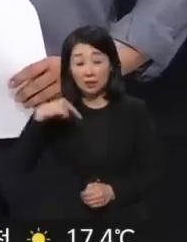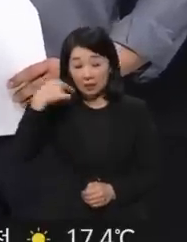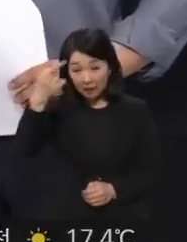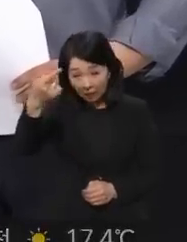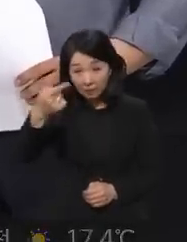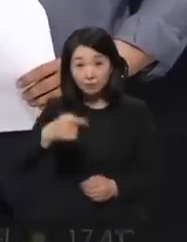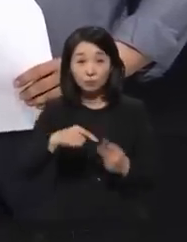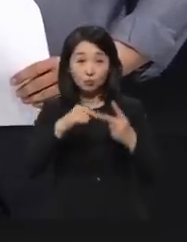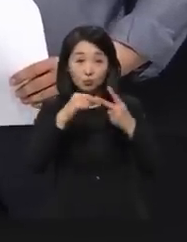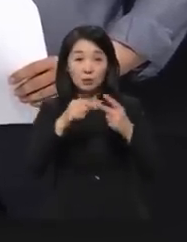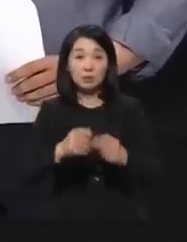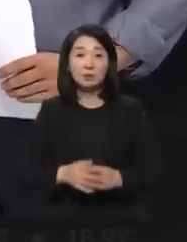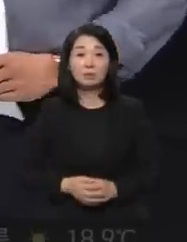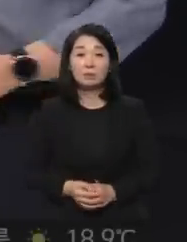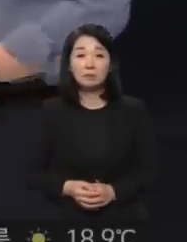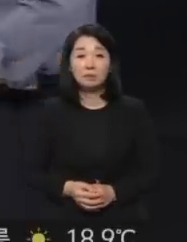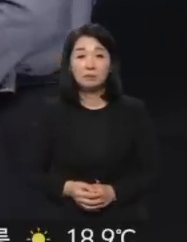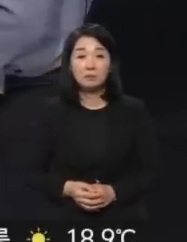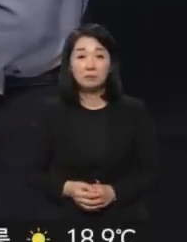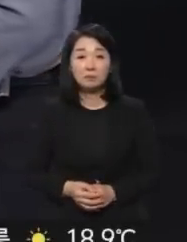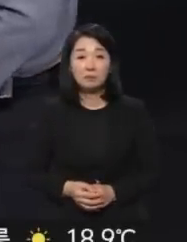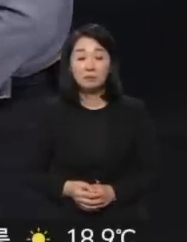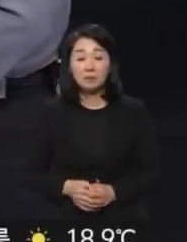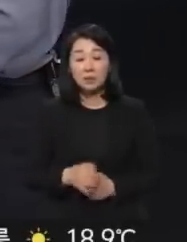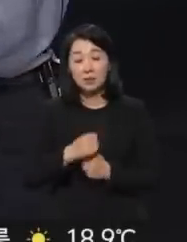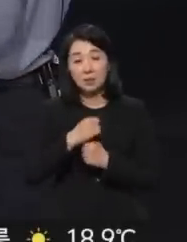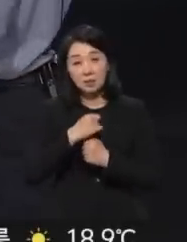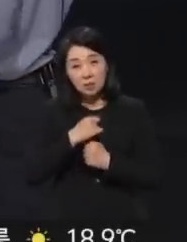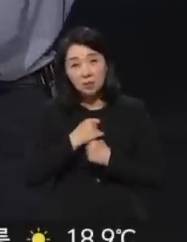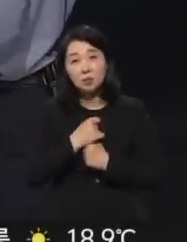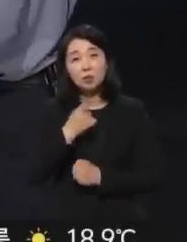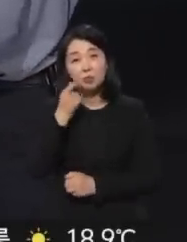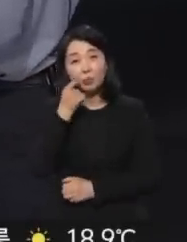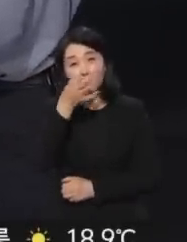텍스트로 넘어가 볼까요? 이번 텍스트의 제목은 지몬미인데요.